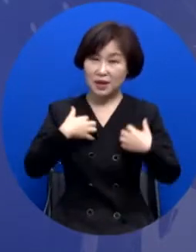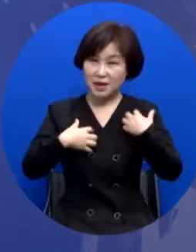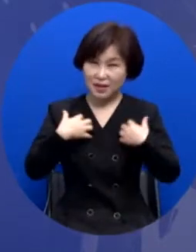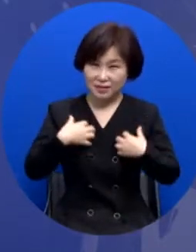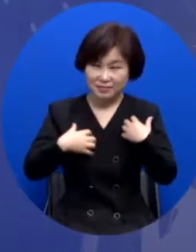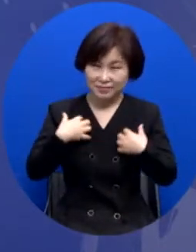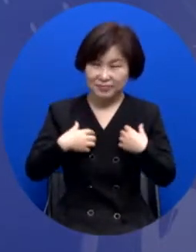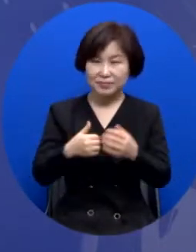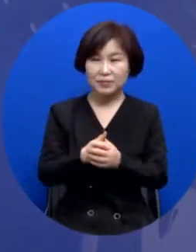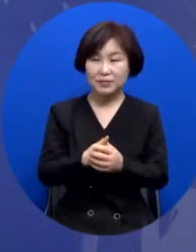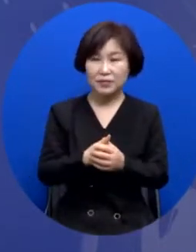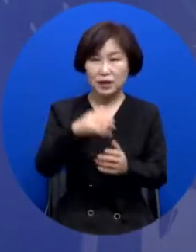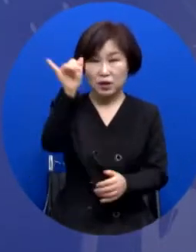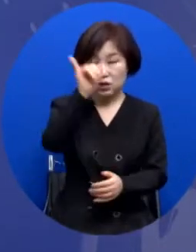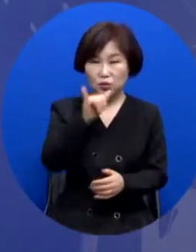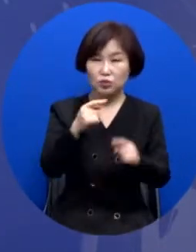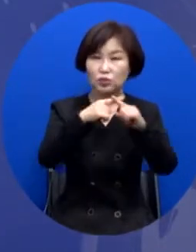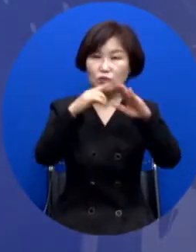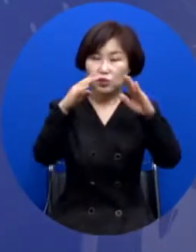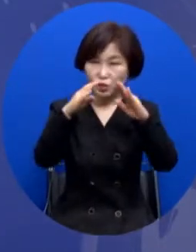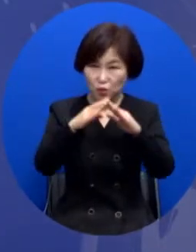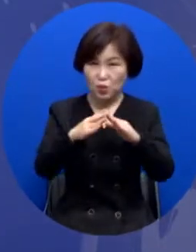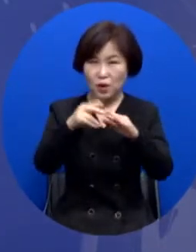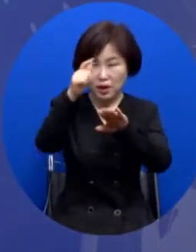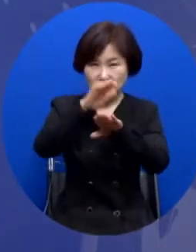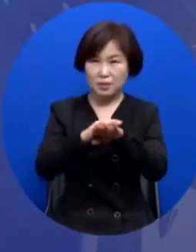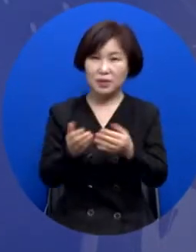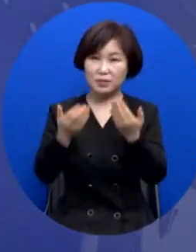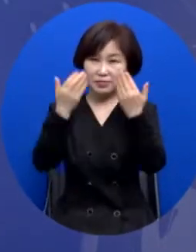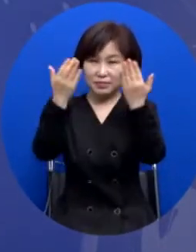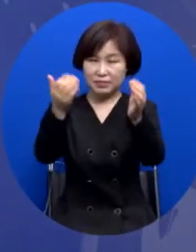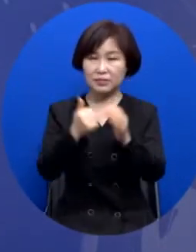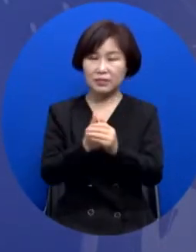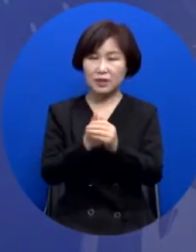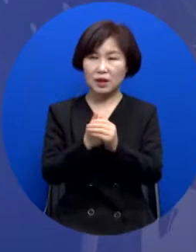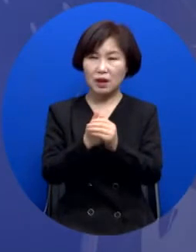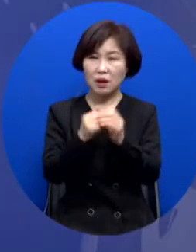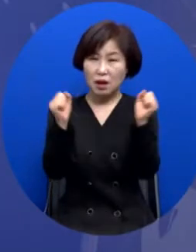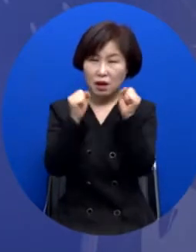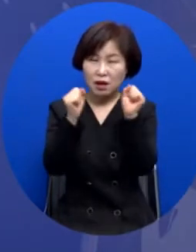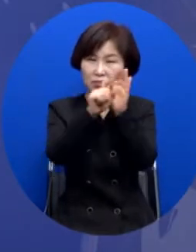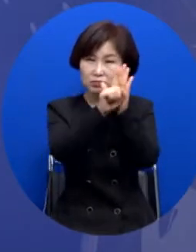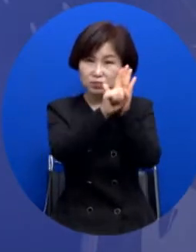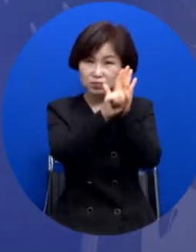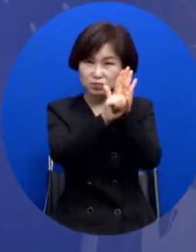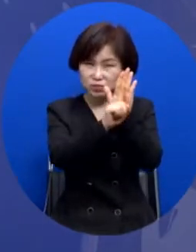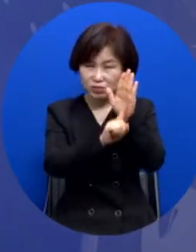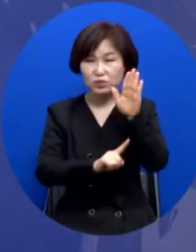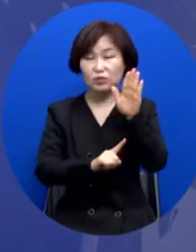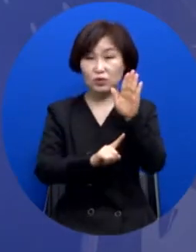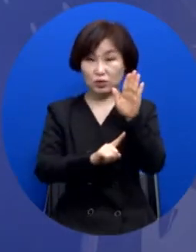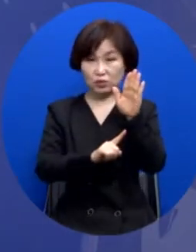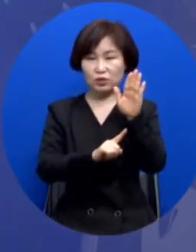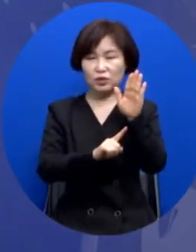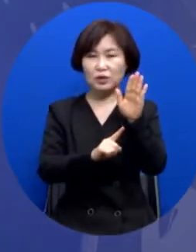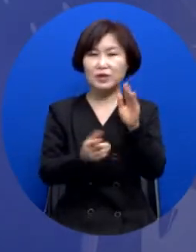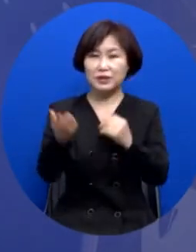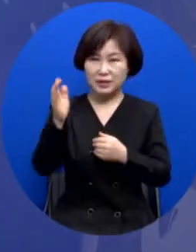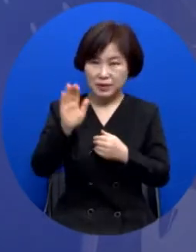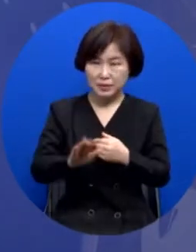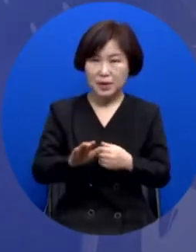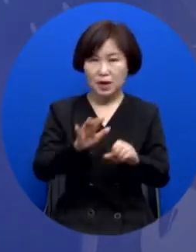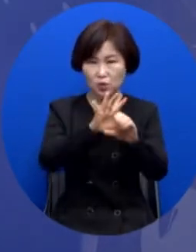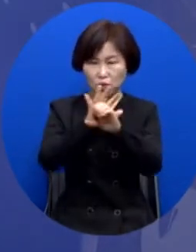각 교회들이 일제히 성탄 예배를 올려드렸는데요. 날씨가 영하 10도까지 내려가는 추위 가운데에서도 방역